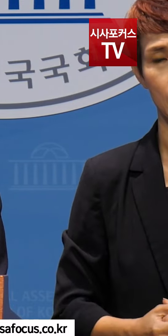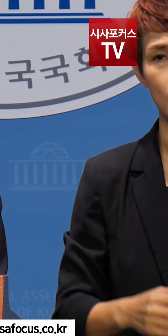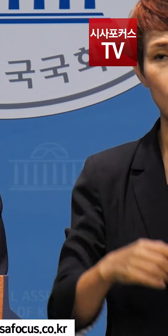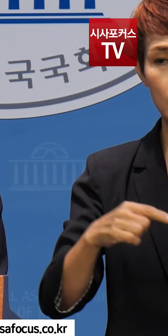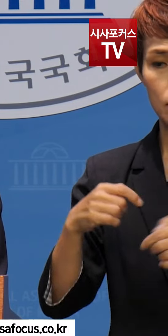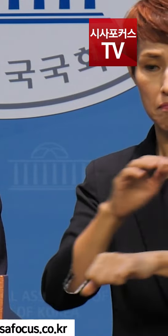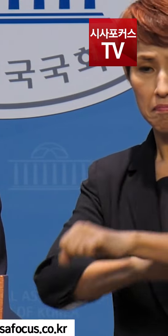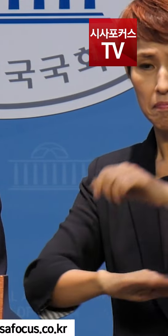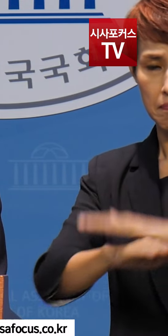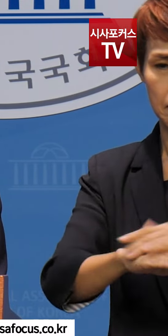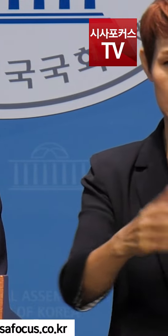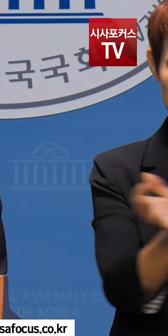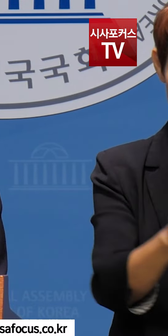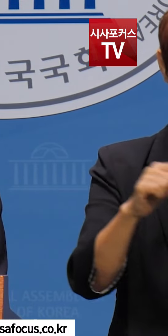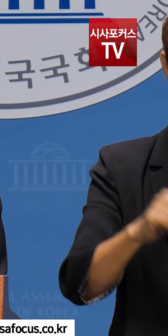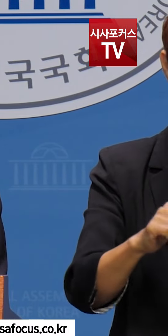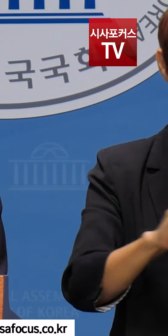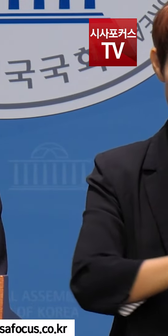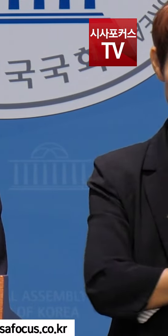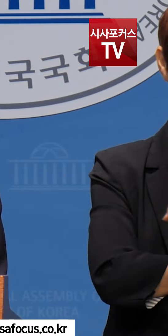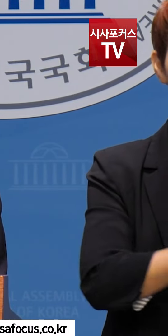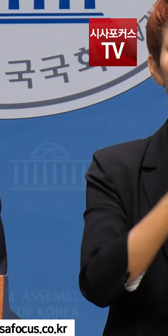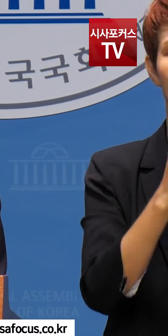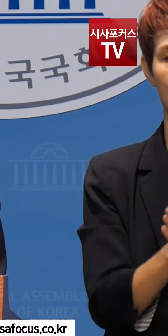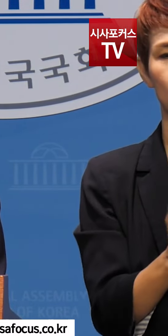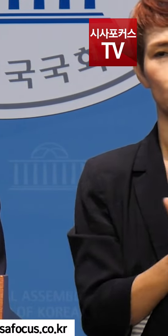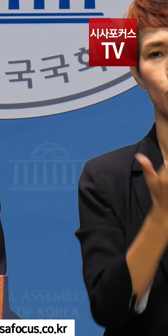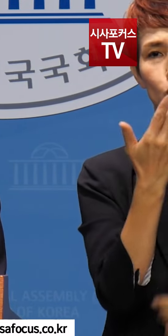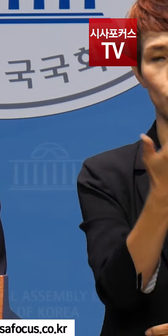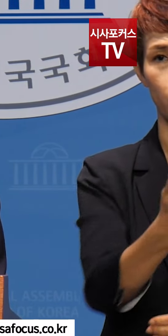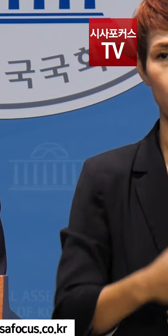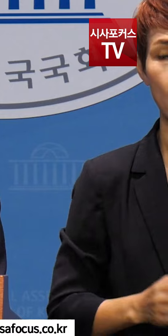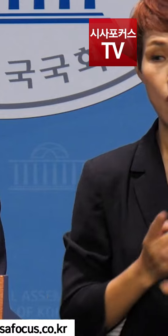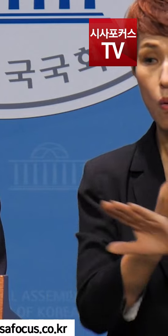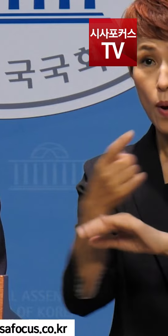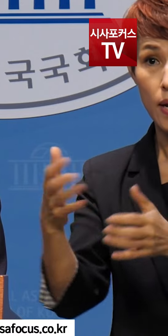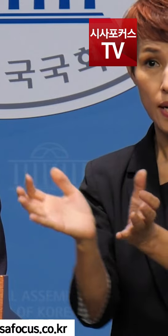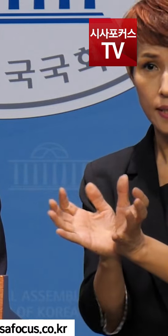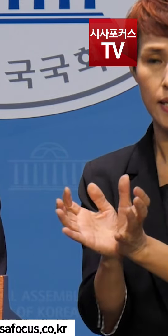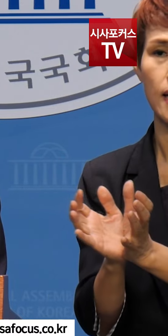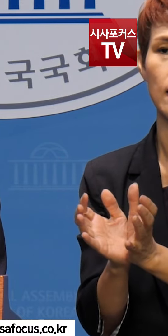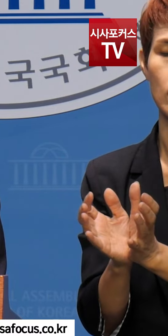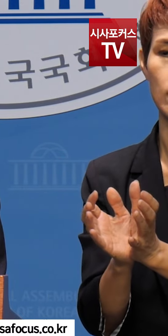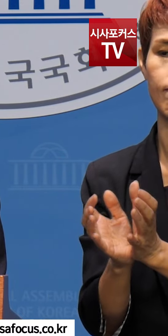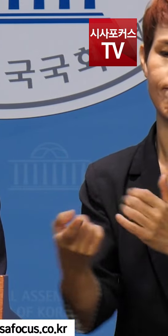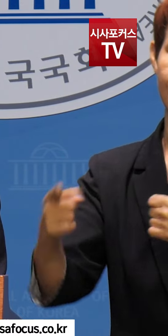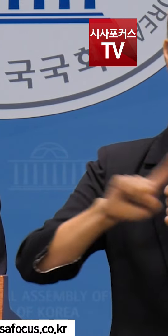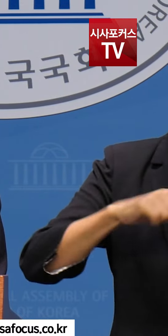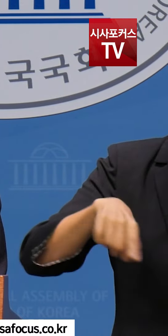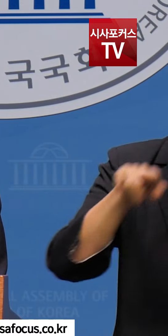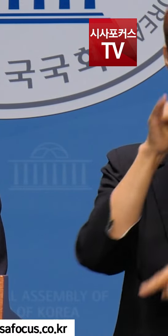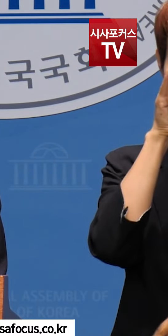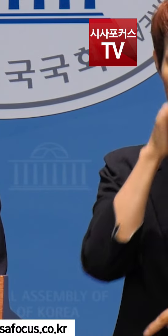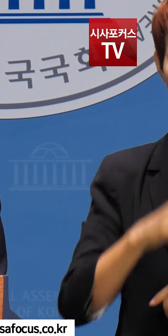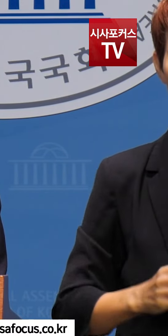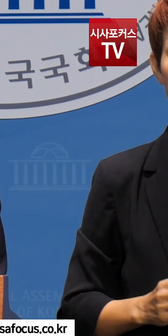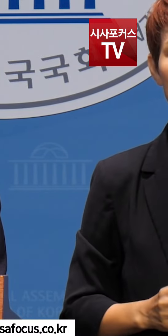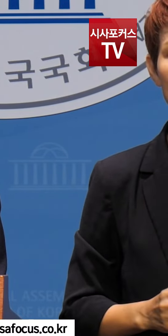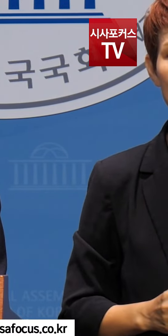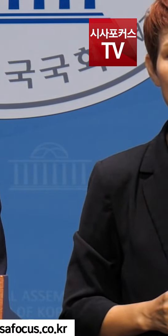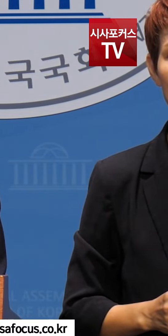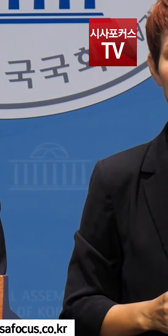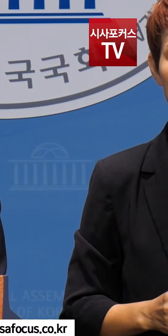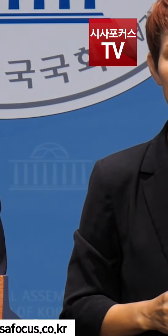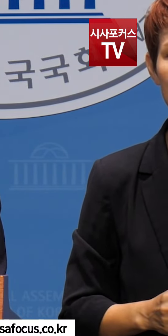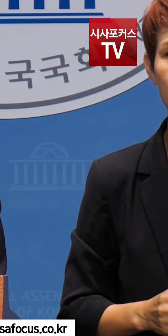완화, 비교섭단체 권한 정상화, 행정수도 완성을 위한 국회의사당 세전